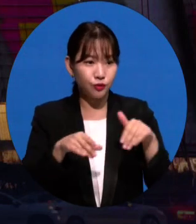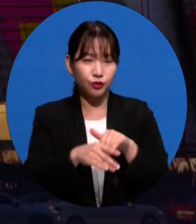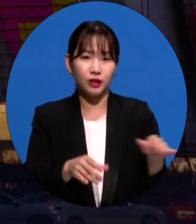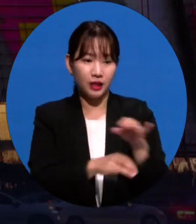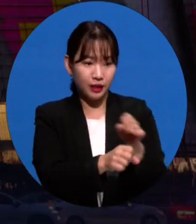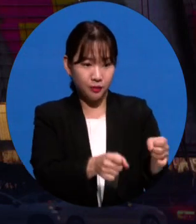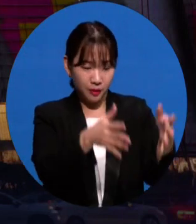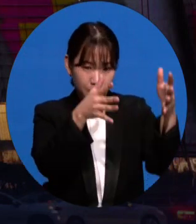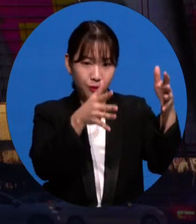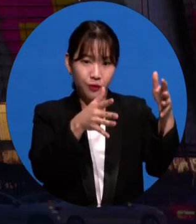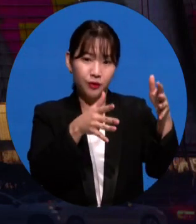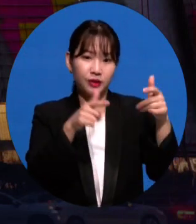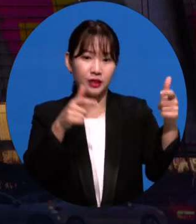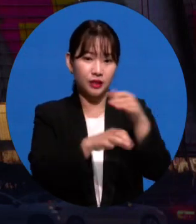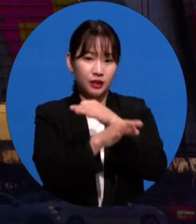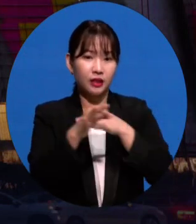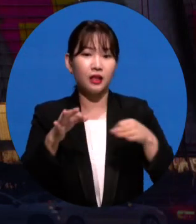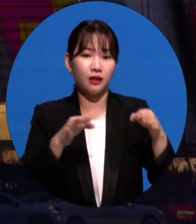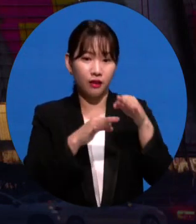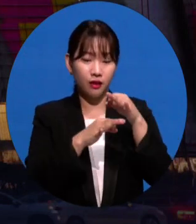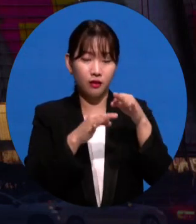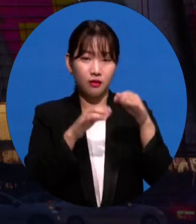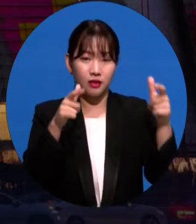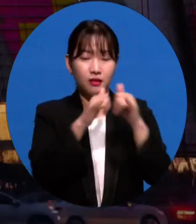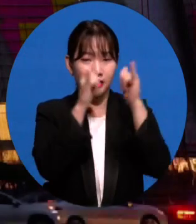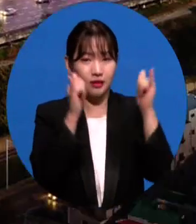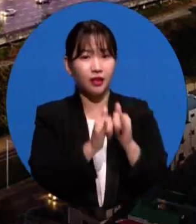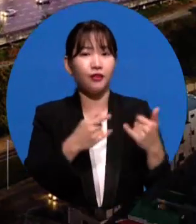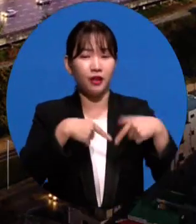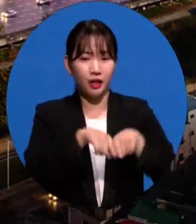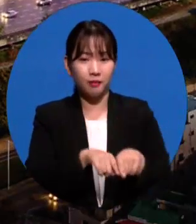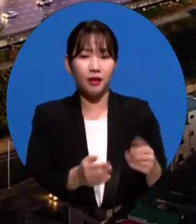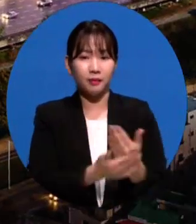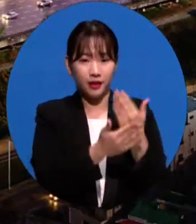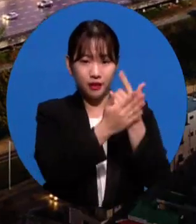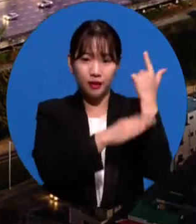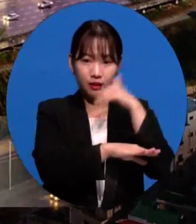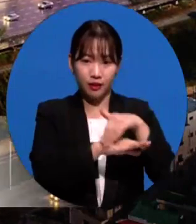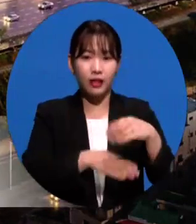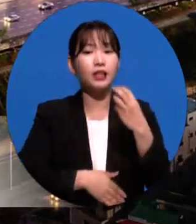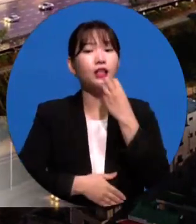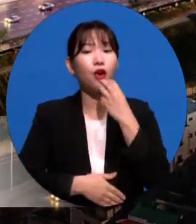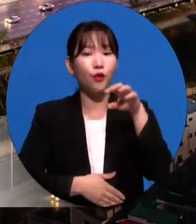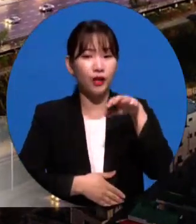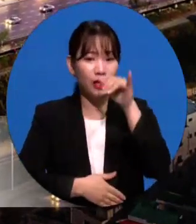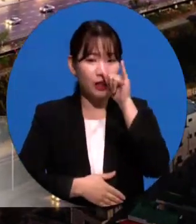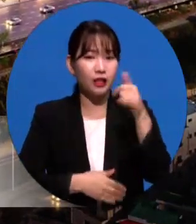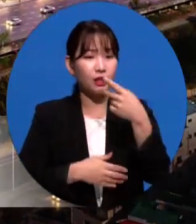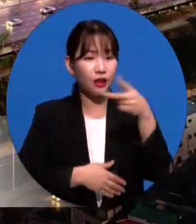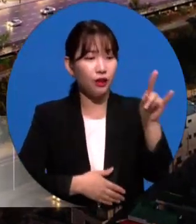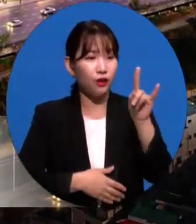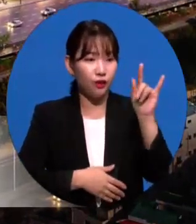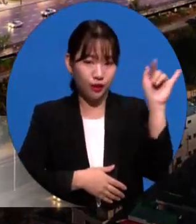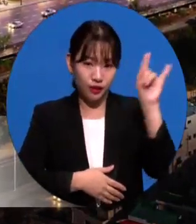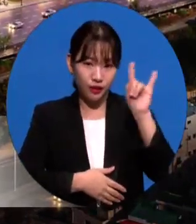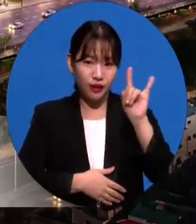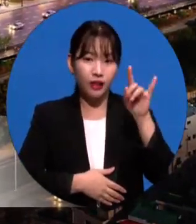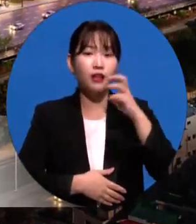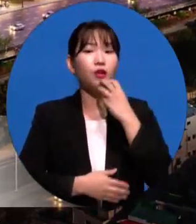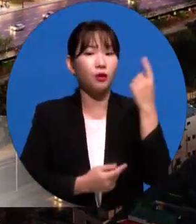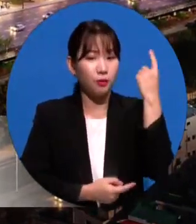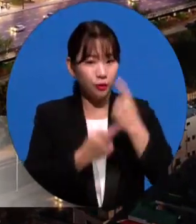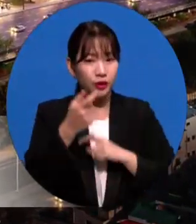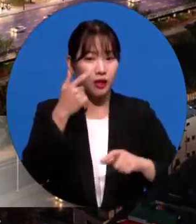문화복합물로 지역사회와 선순환하며 함께 성장하고 서울에 있는 더 현대 서울보다 주차장과 건물통로 등 모든